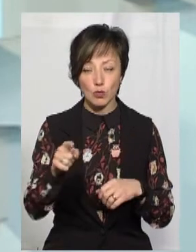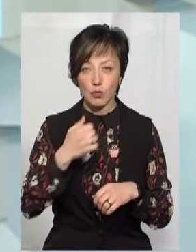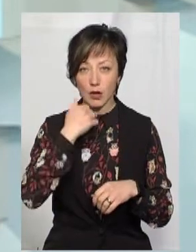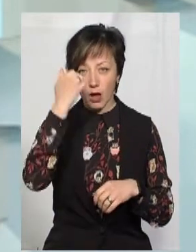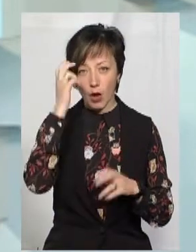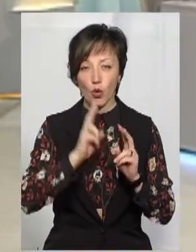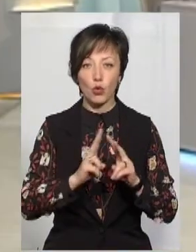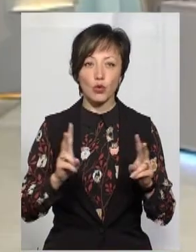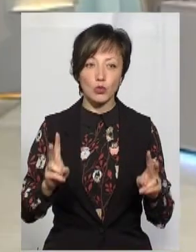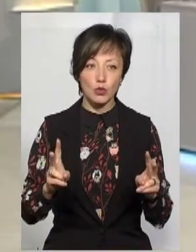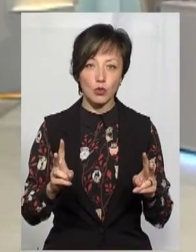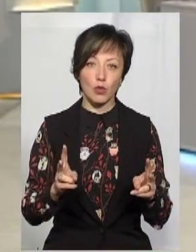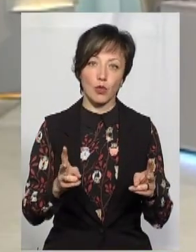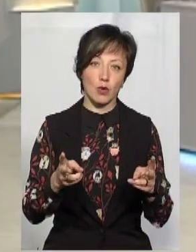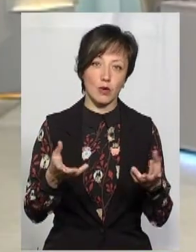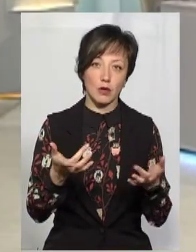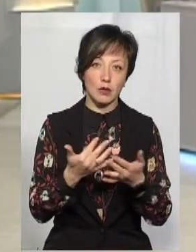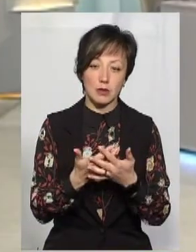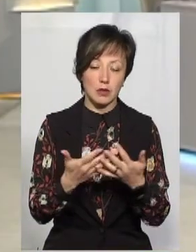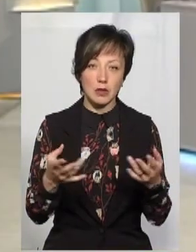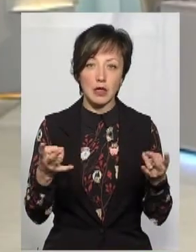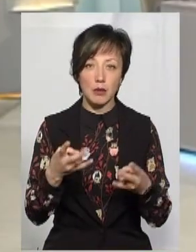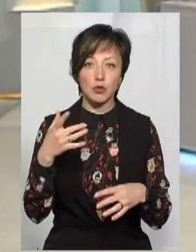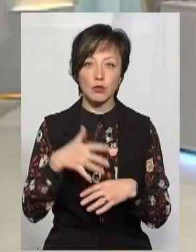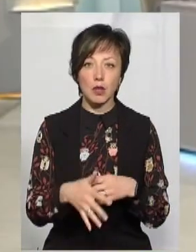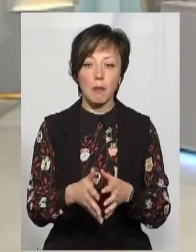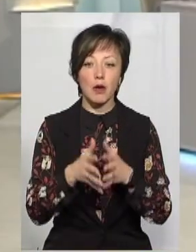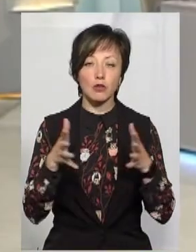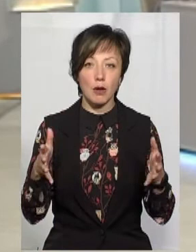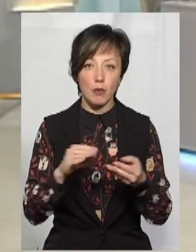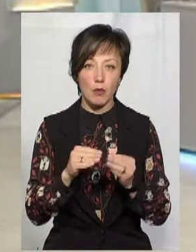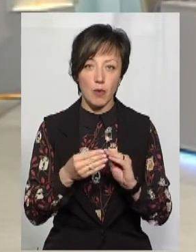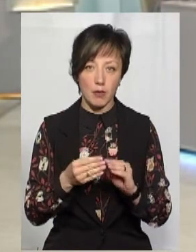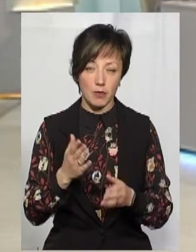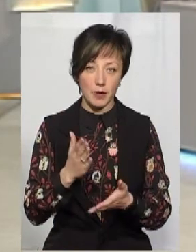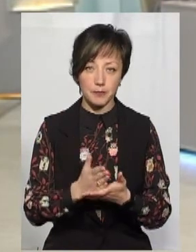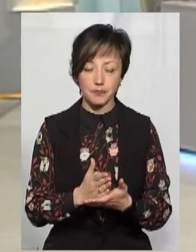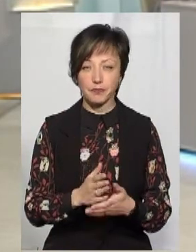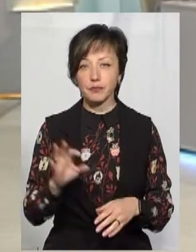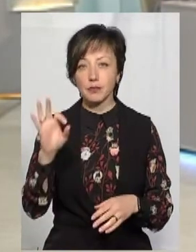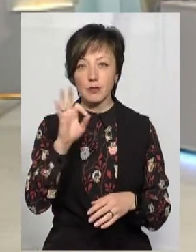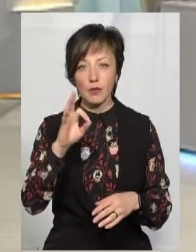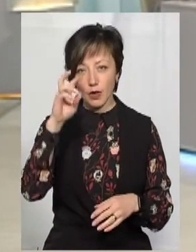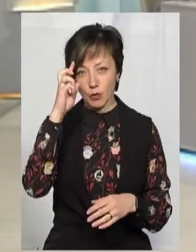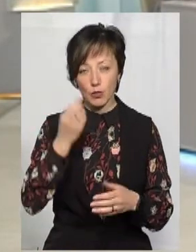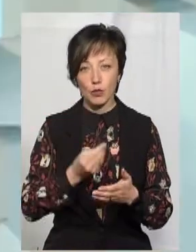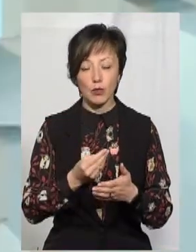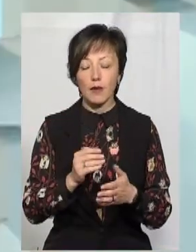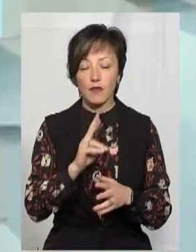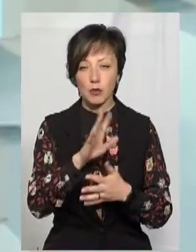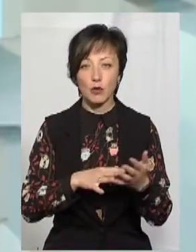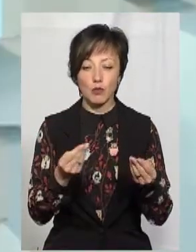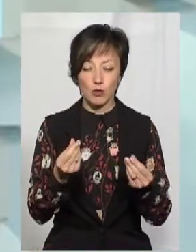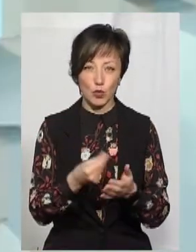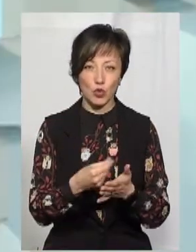тому, хто і мішки там доставляє, і так далі. Просто треба зрозуміти масштаб тієї проблеми, яка існував. Щодо бюджетних коштів, на сьогодні ми